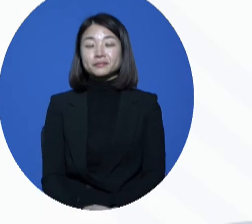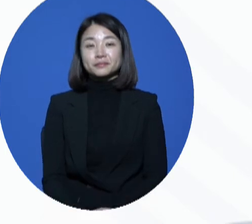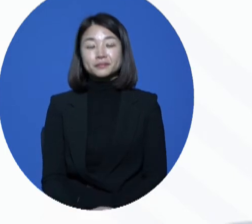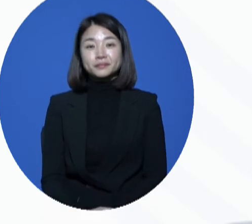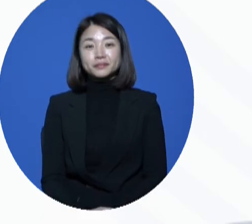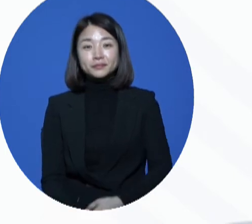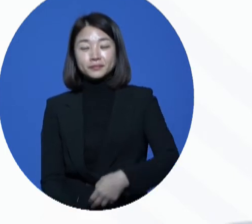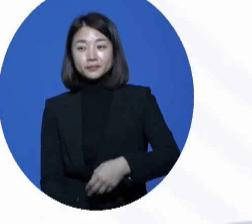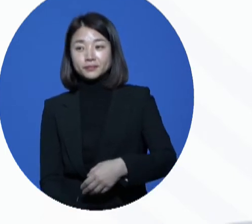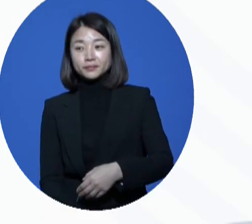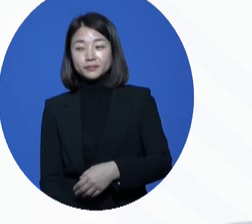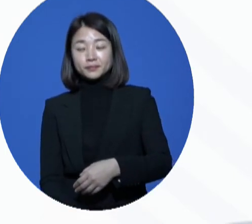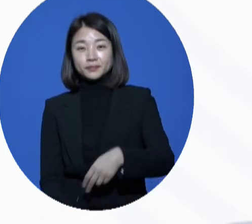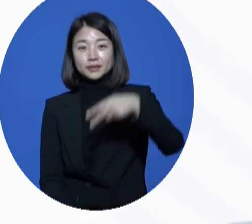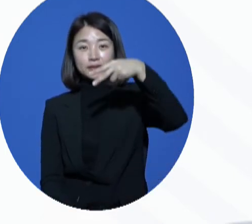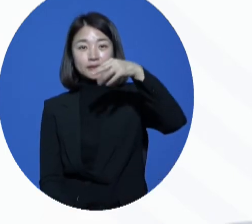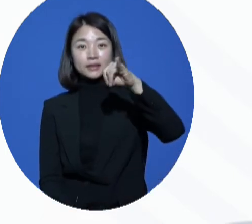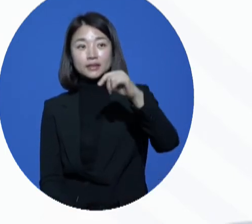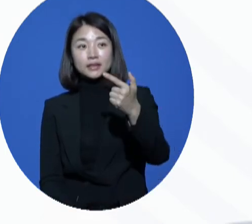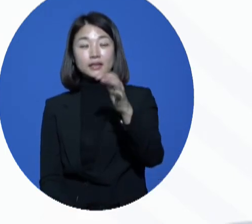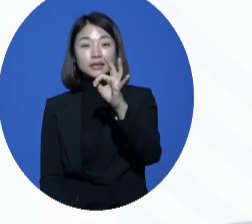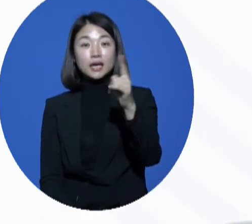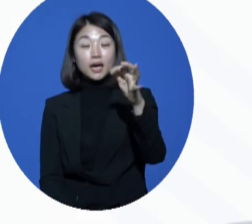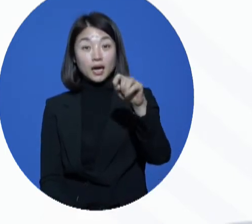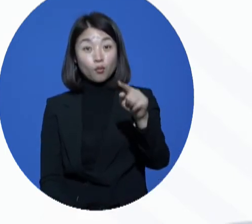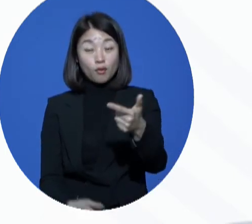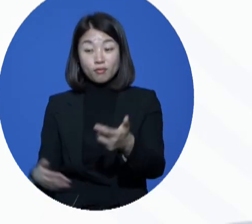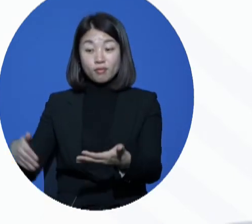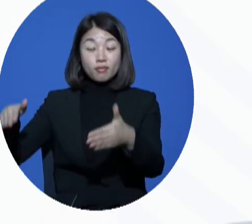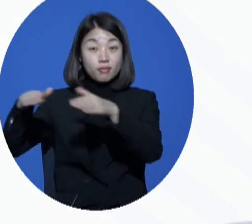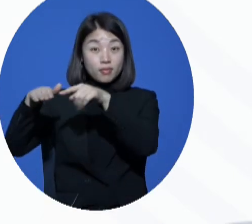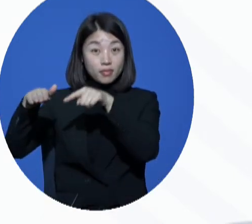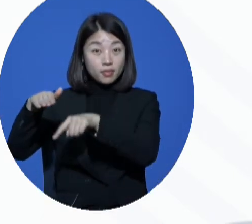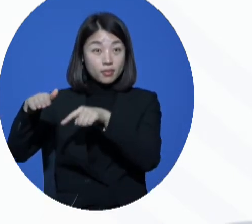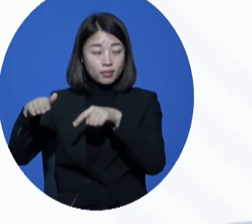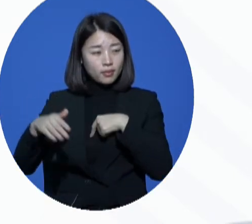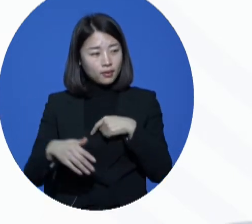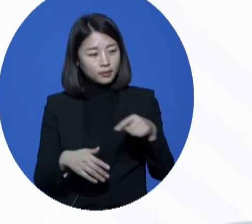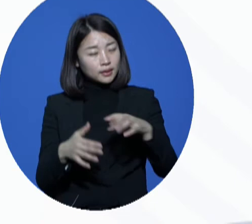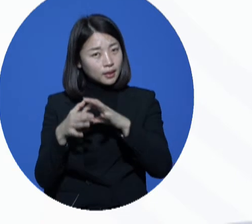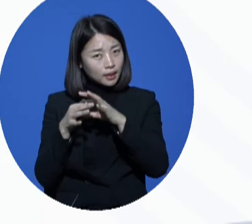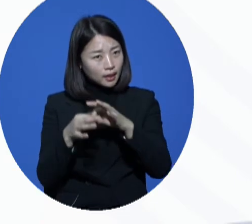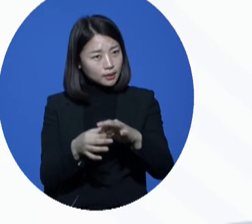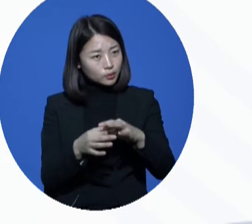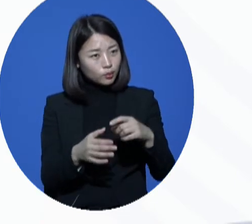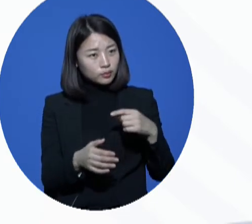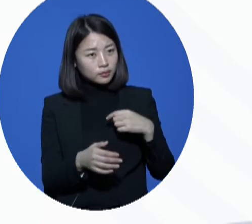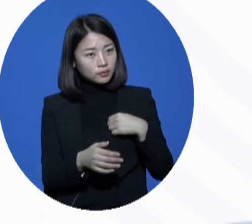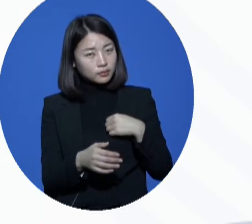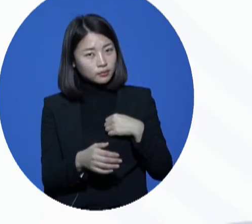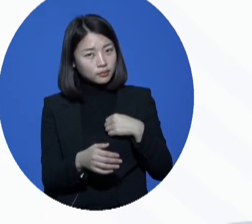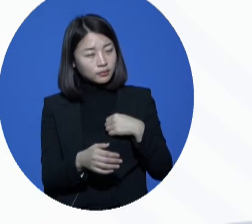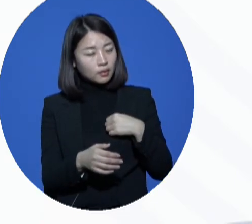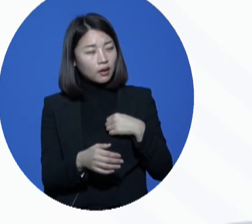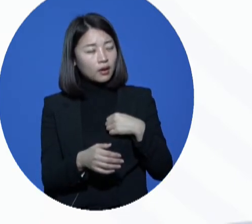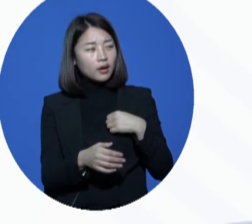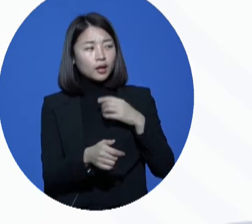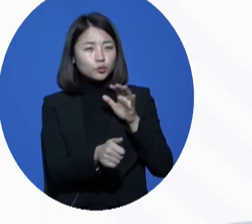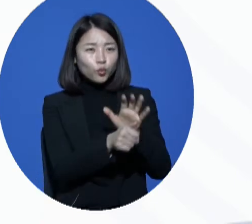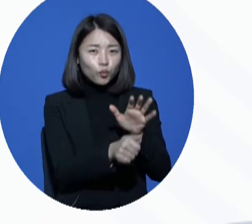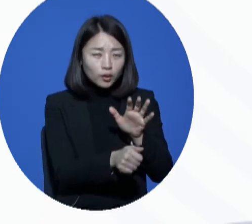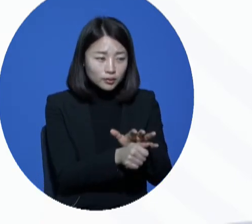이 신화원 관련된 문제가 제가 나름은 모니터링을 하고 좀 계속 협의를 한다고 생각을 했지만 몰랐던